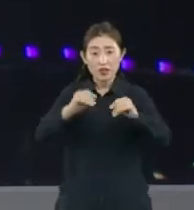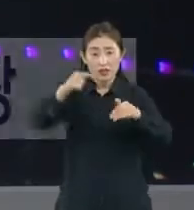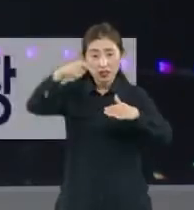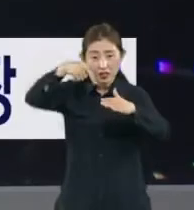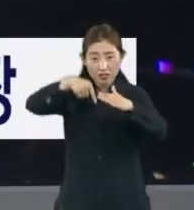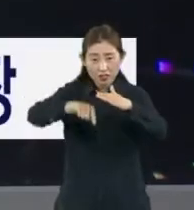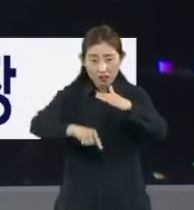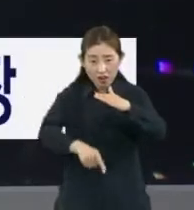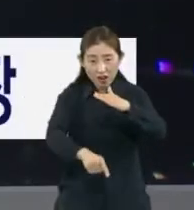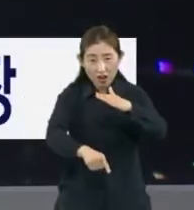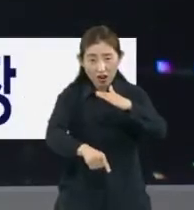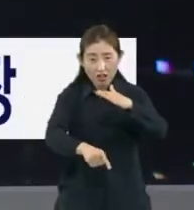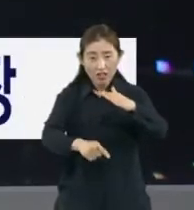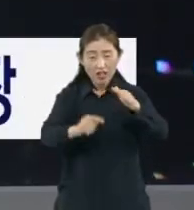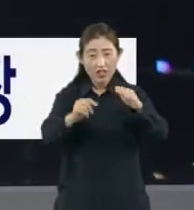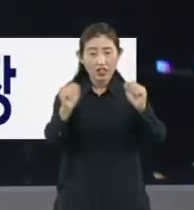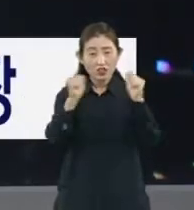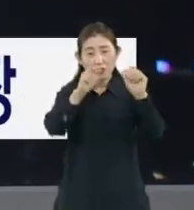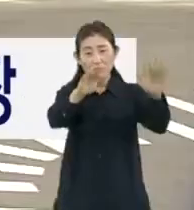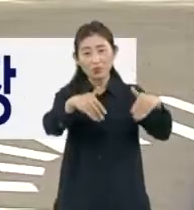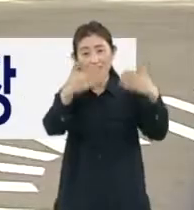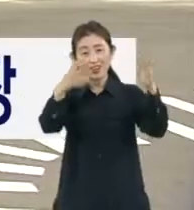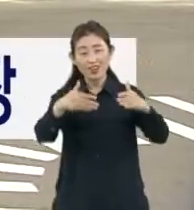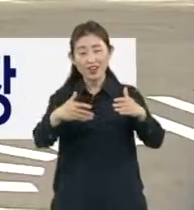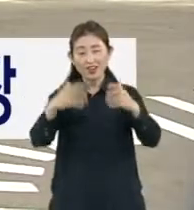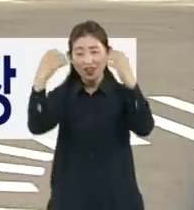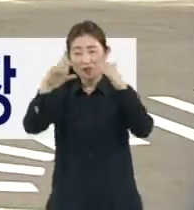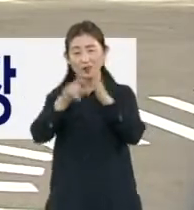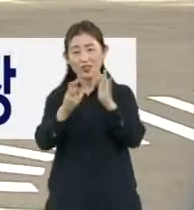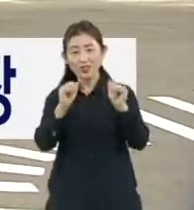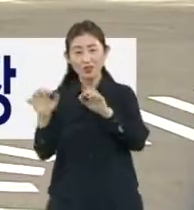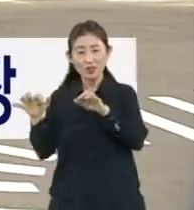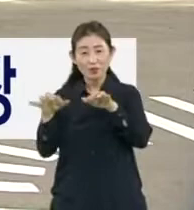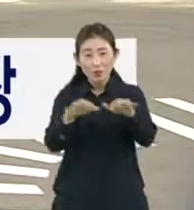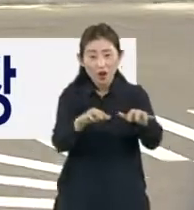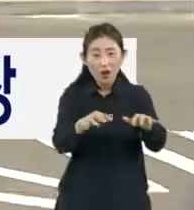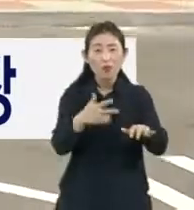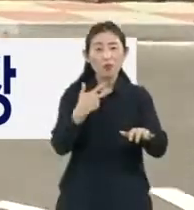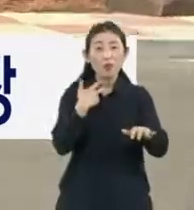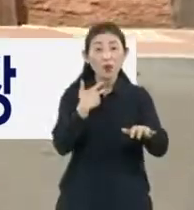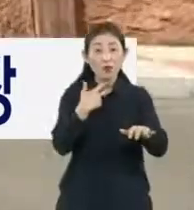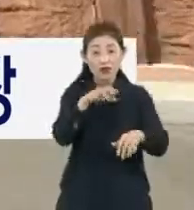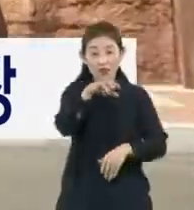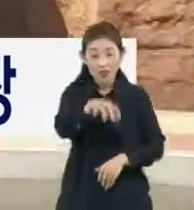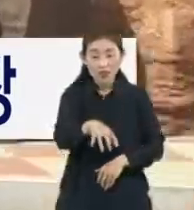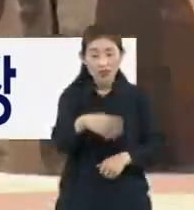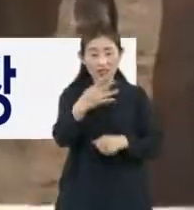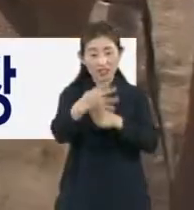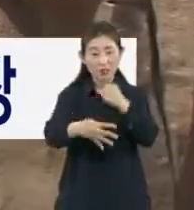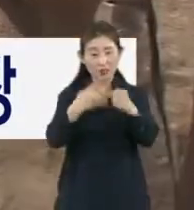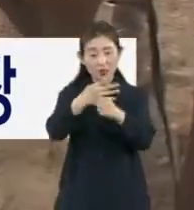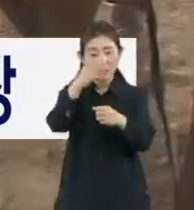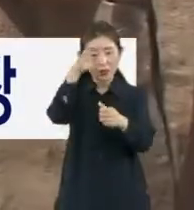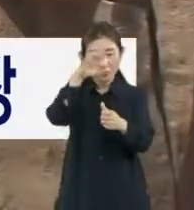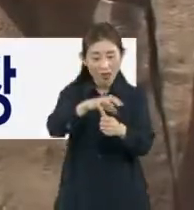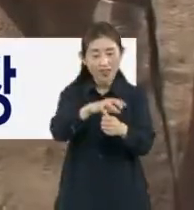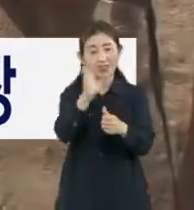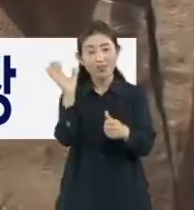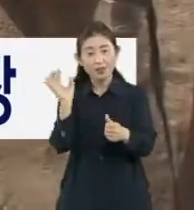지하 수백 미터 폐광에서 찬바람이 나와 피서지로 인기가 높은 보령 냉풍욕장이 3년 만에 다시 문을